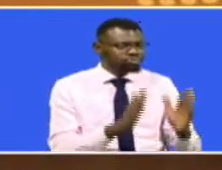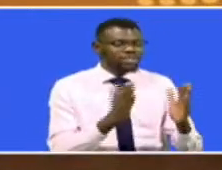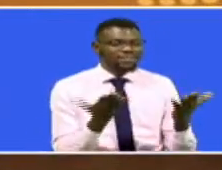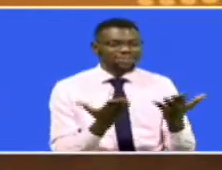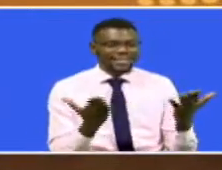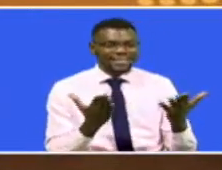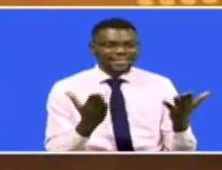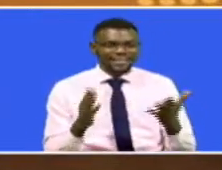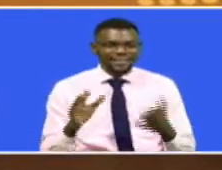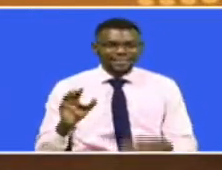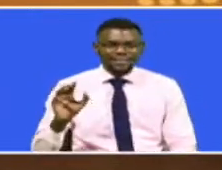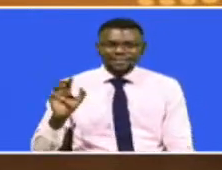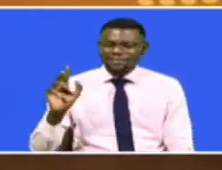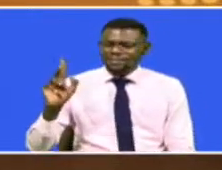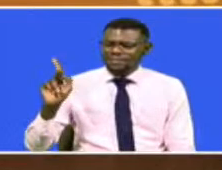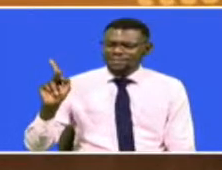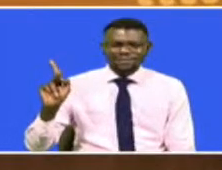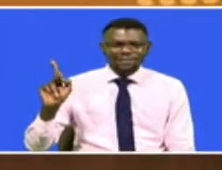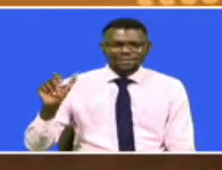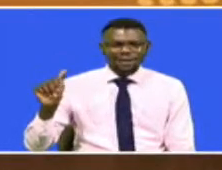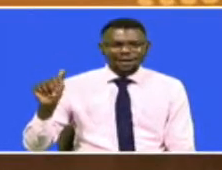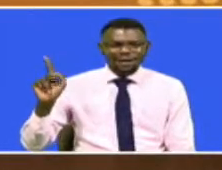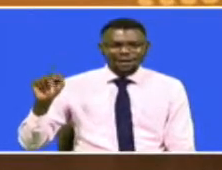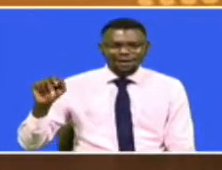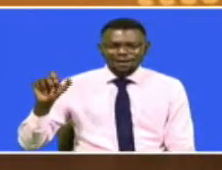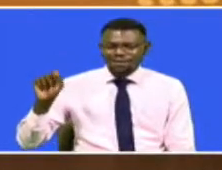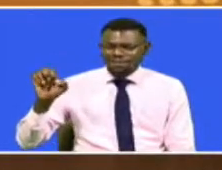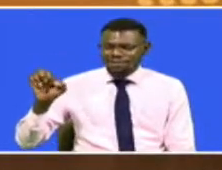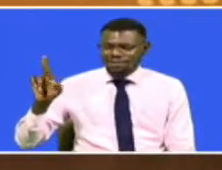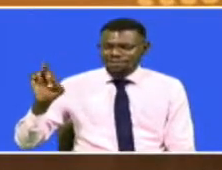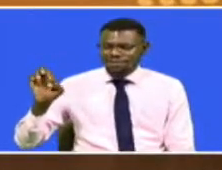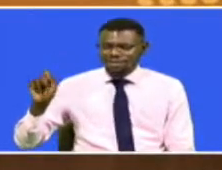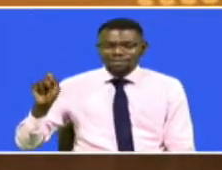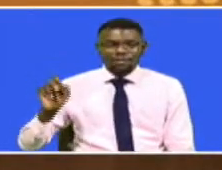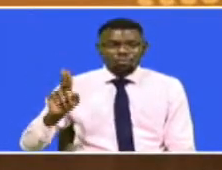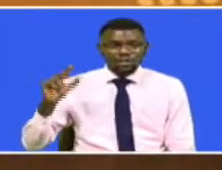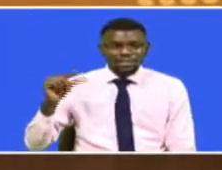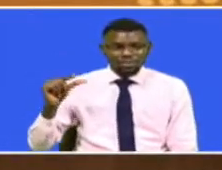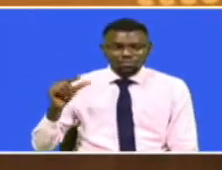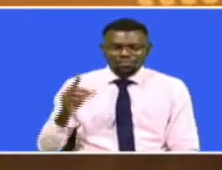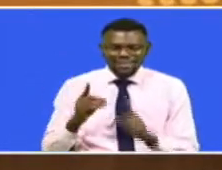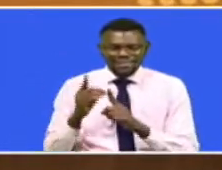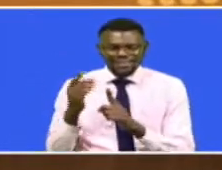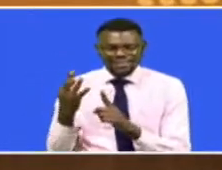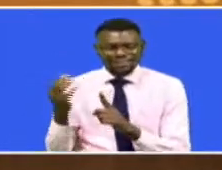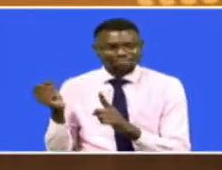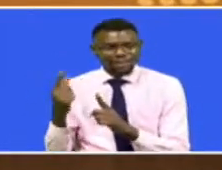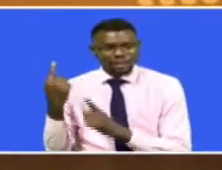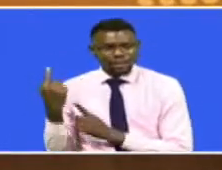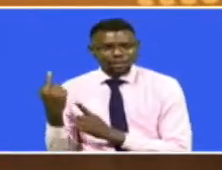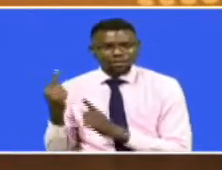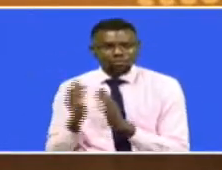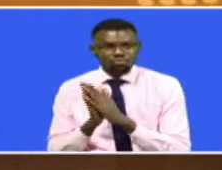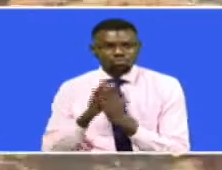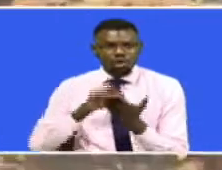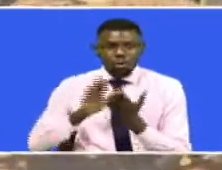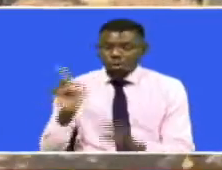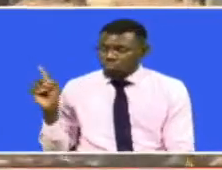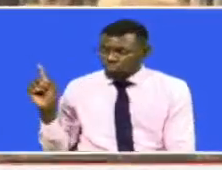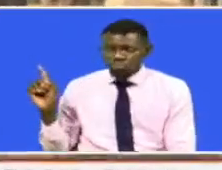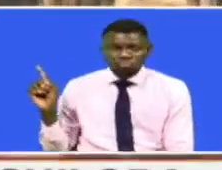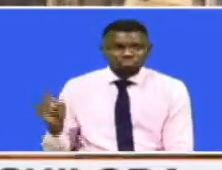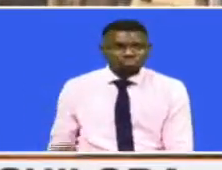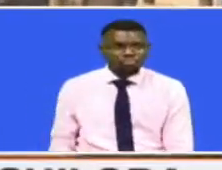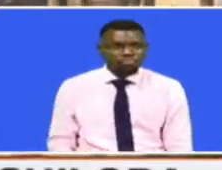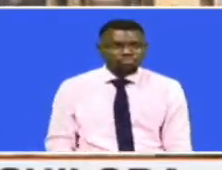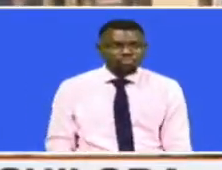maeneo ya Kapseret kule kaunti ya Wasingishu Januari 3. Sakali Dalma anaarifu zaidi.